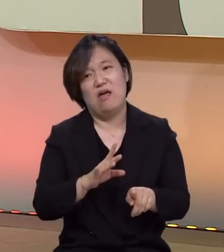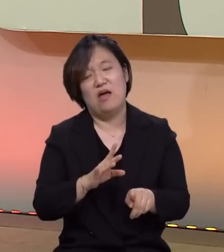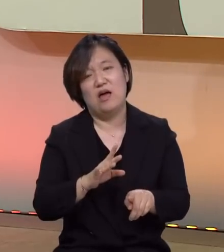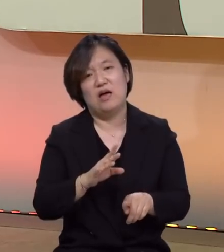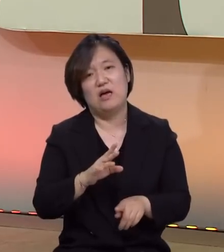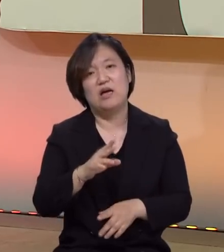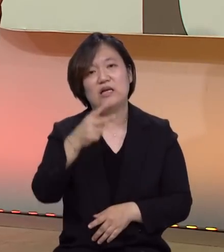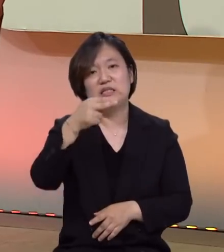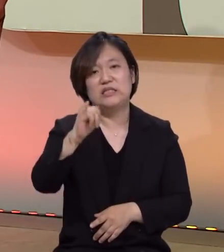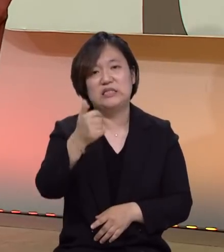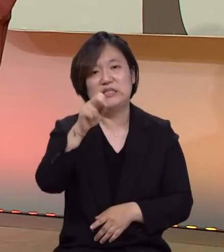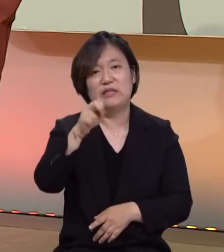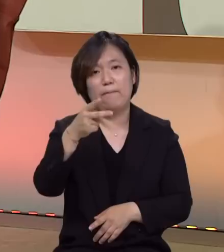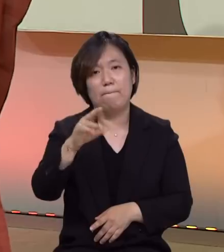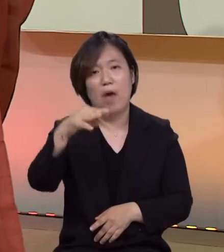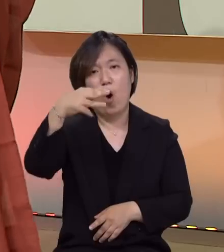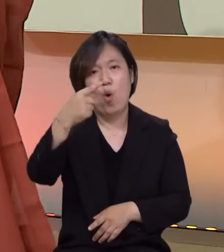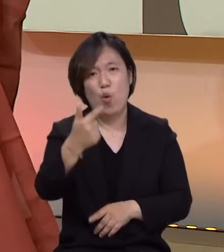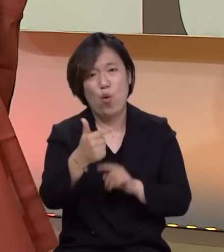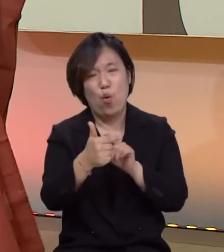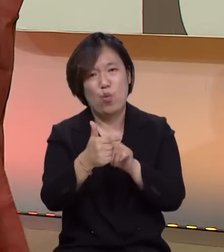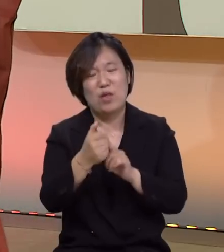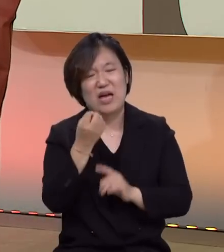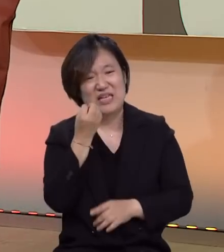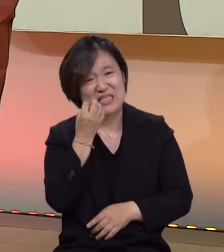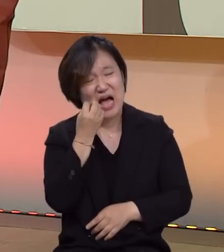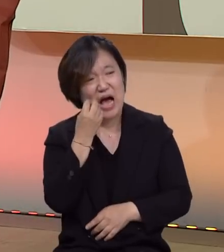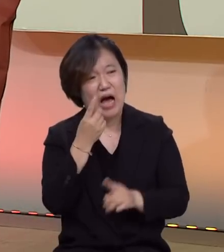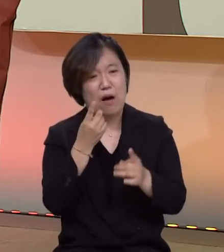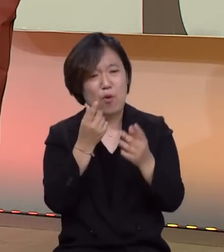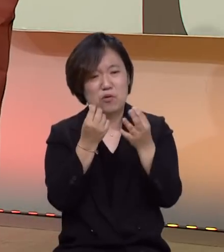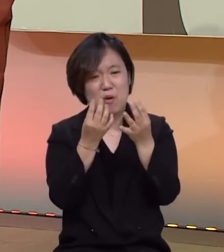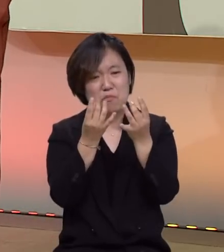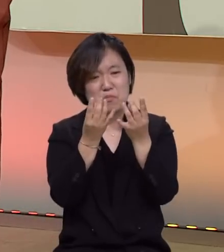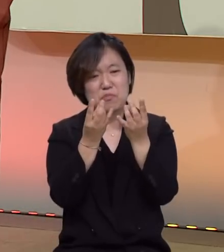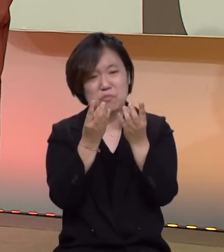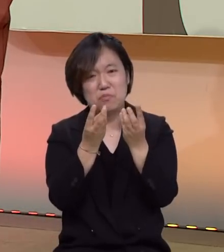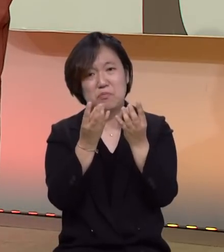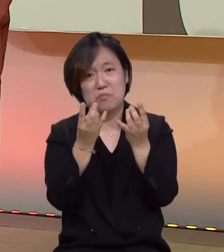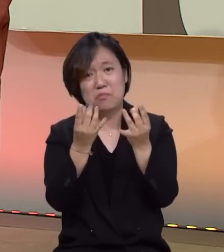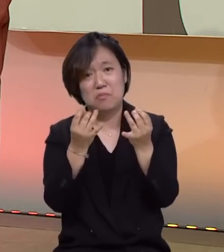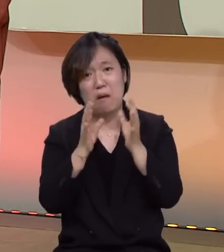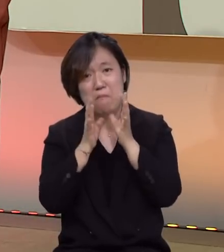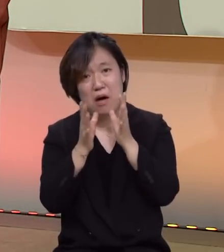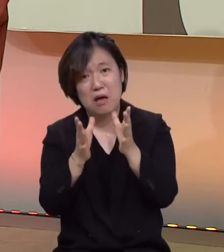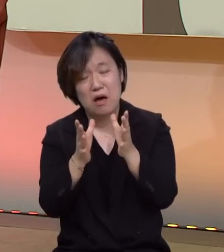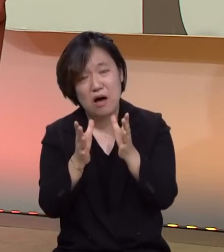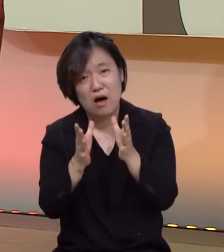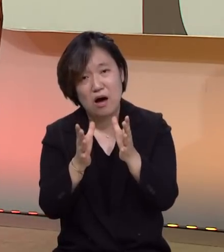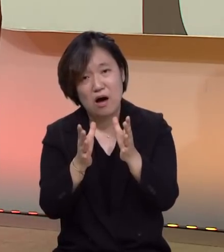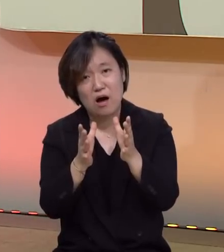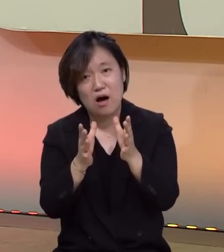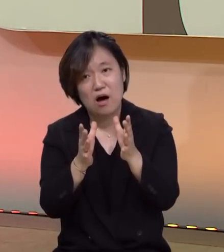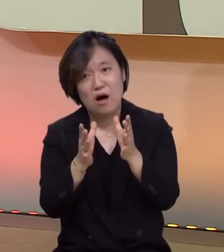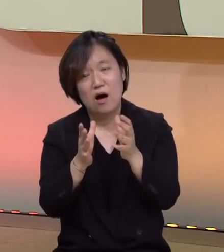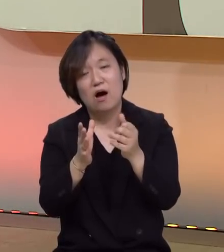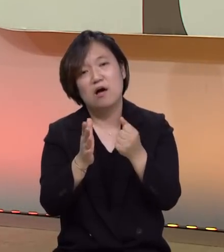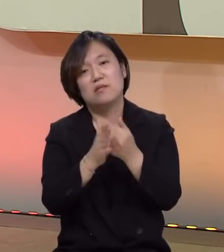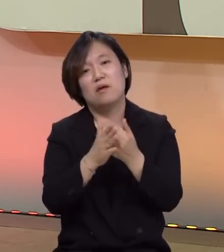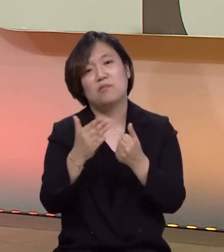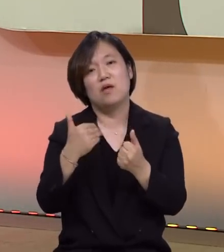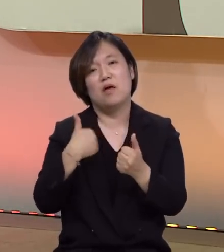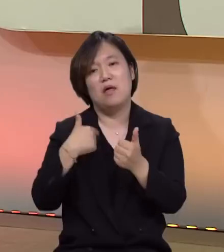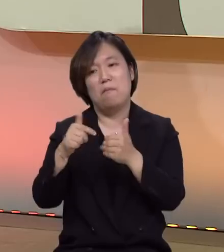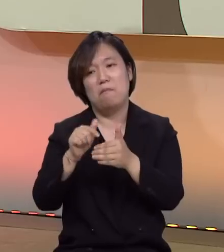숙명론에 빠지고 이상한 그런 점술 같은 이상한 것들에 빠져가지고 그것에